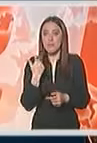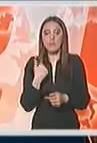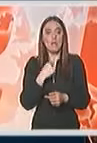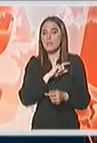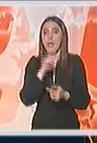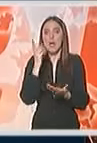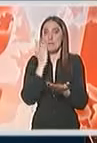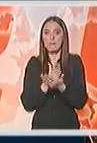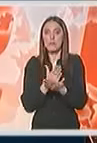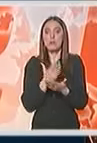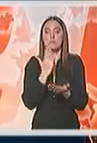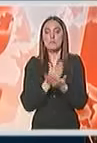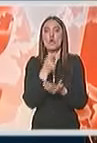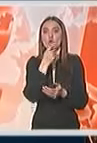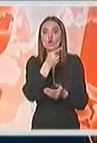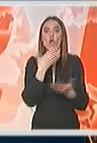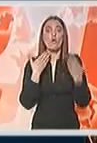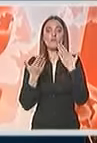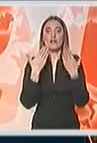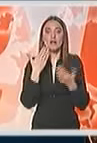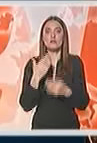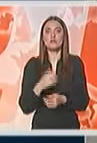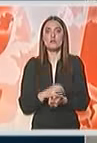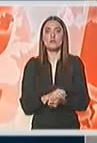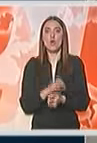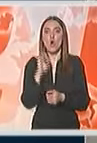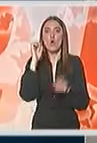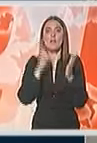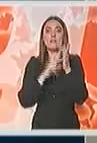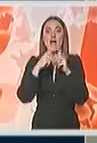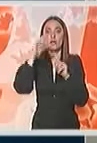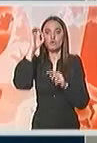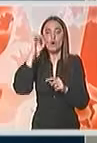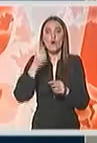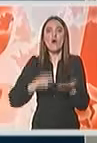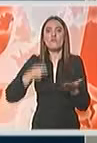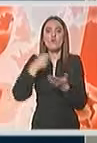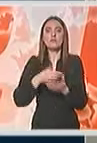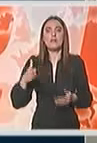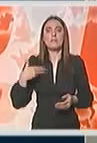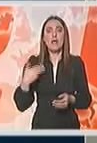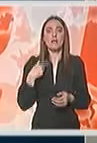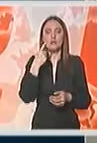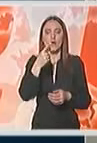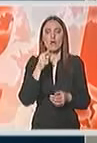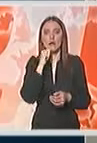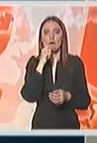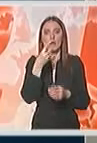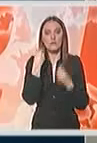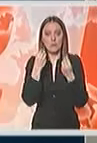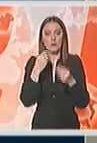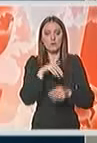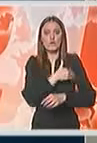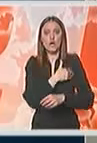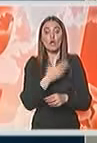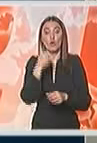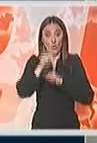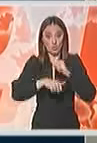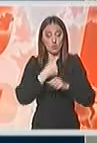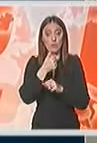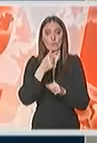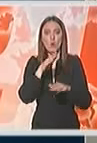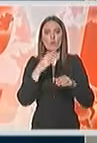bih bio na toj konferenciji o NATO. U Fondu za mlade talente kažu da su za godinu i po dana od kada deluju u